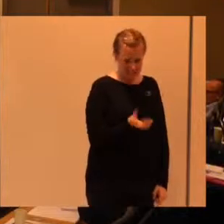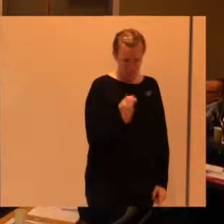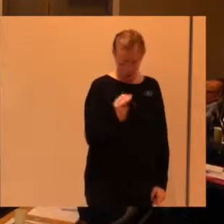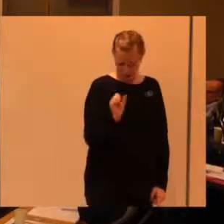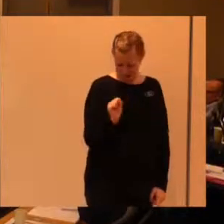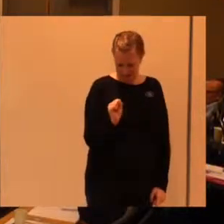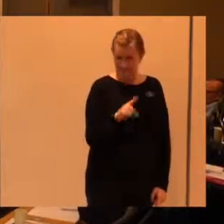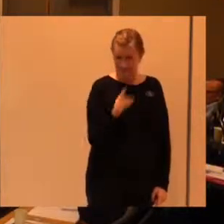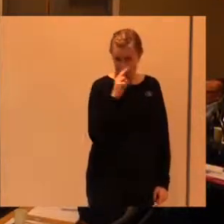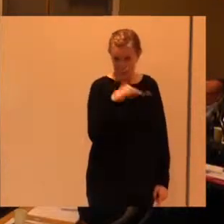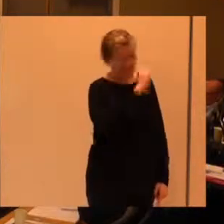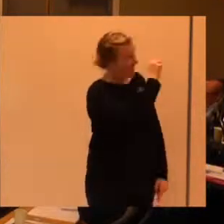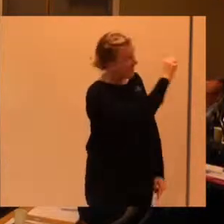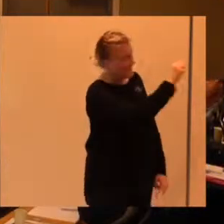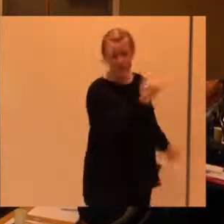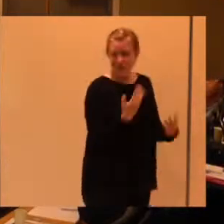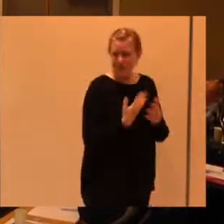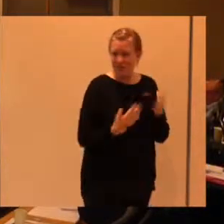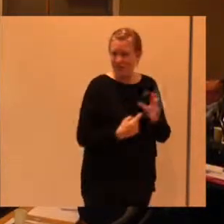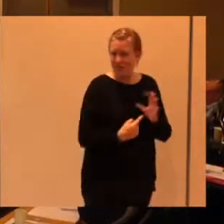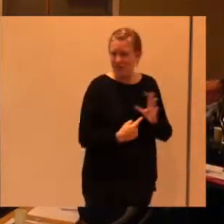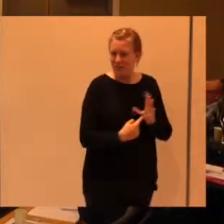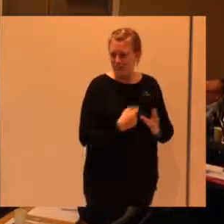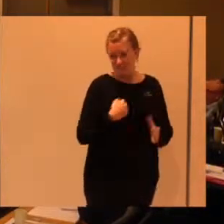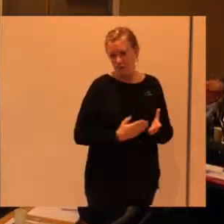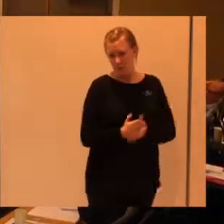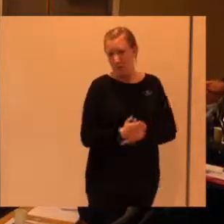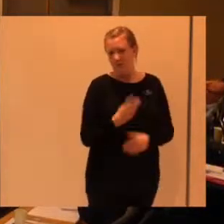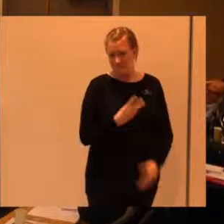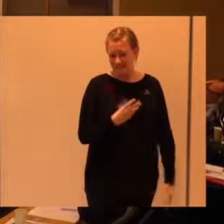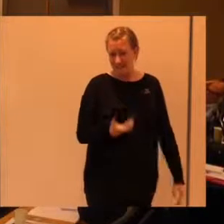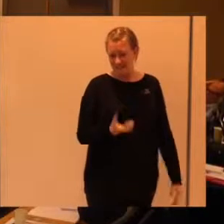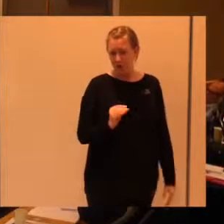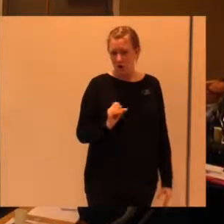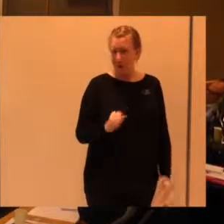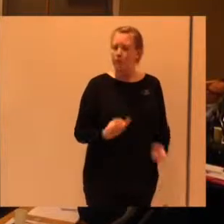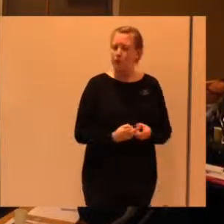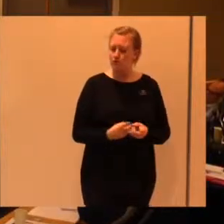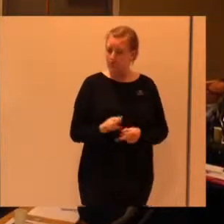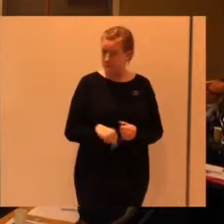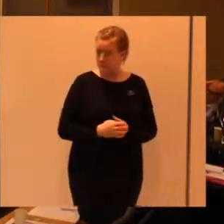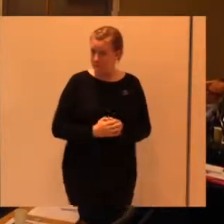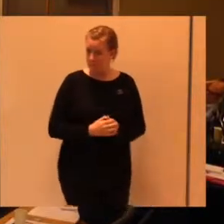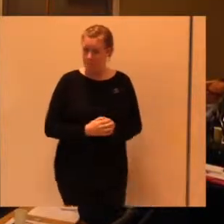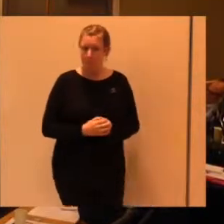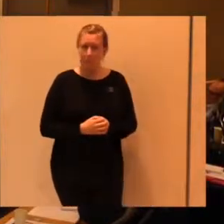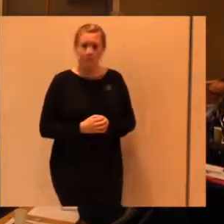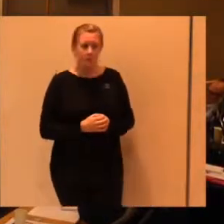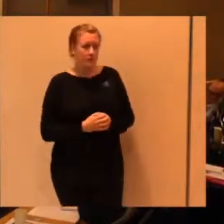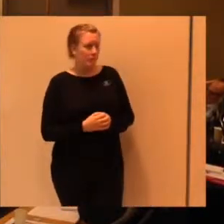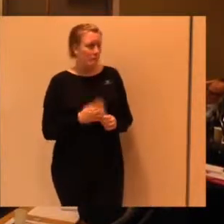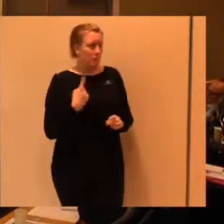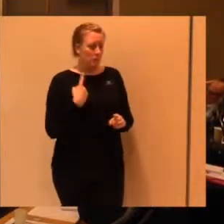det. Så jag tänkte vi kan ta en liten genomgång av vad det är för någonting. Och så tänkte jag prata lite om vad ser jag då